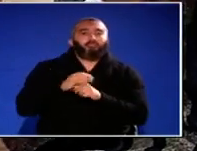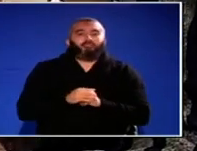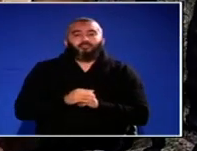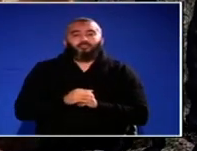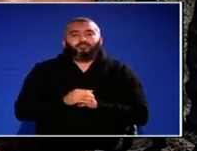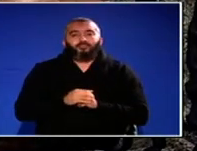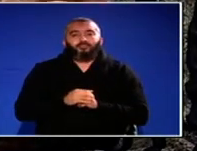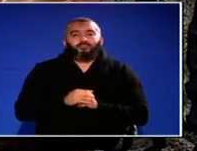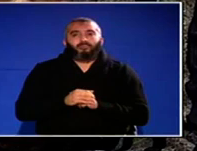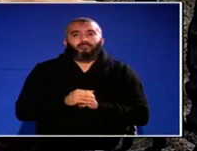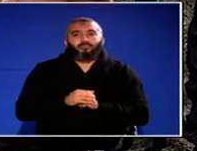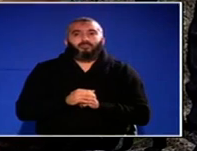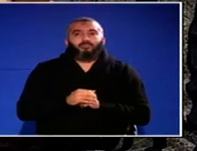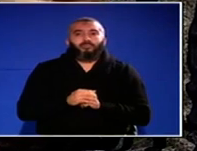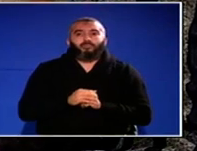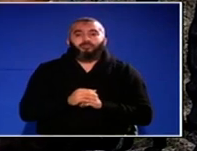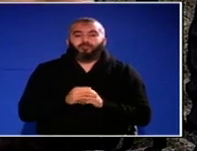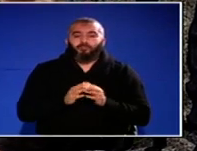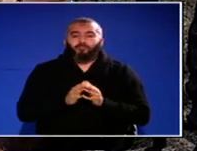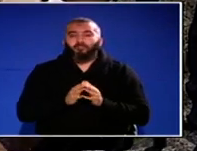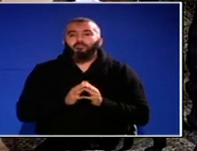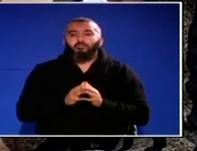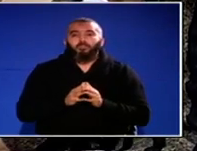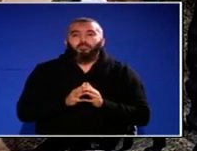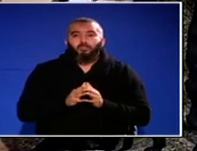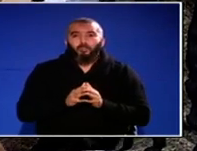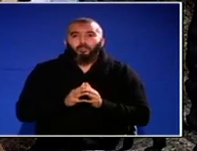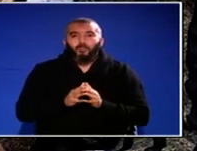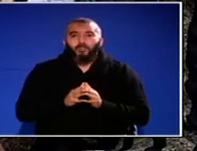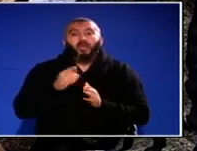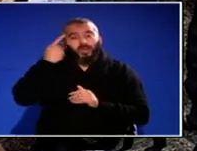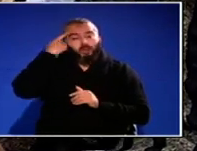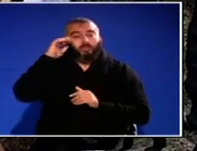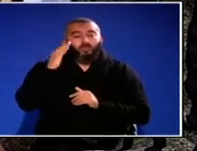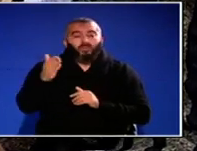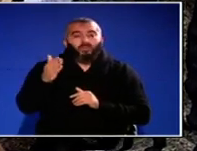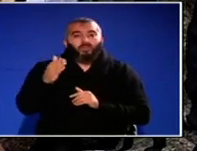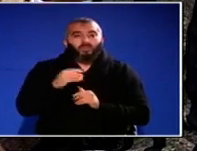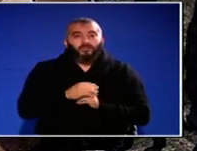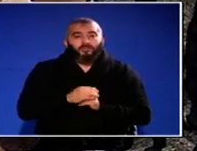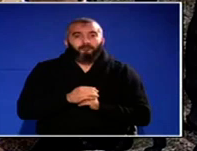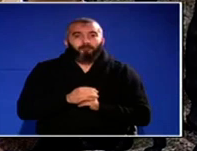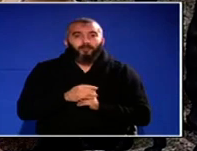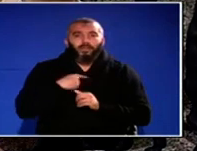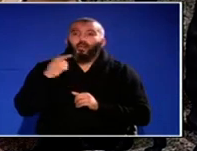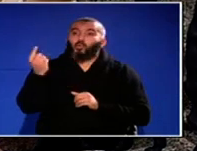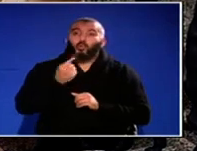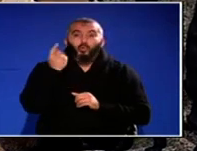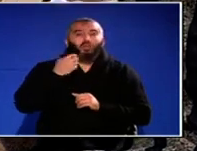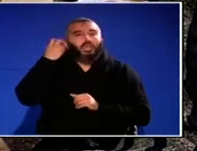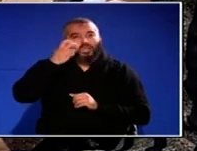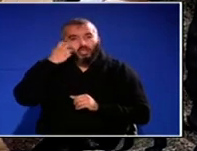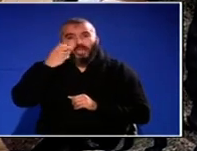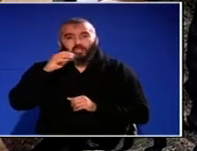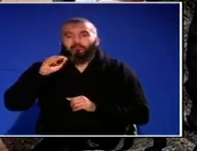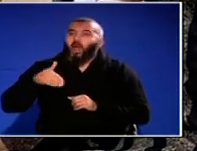الذي نعتقده في أئمتنا ومشايخنا، ولهذا دائما نجد مبررا ونجد تفسيرا لهذا